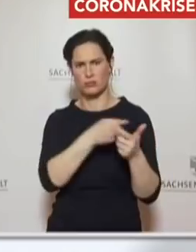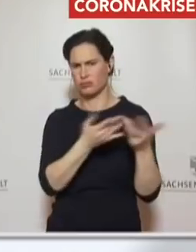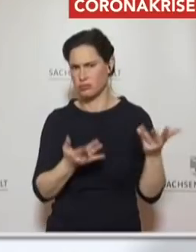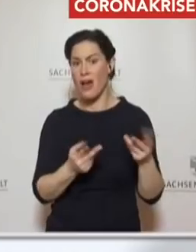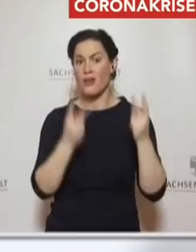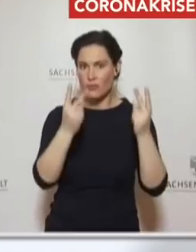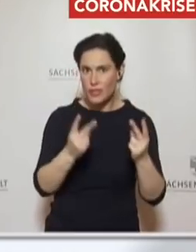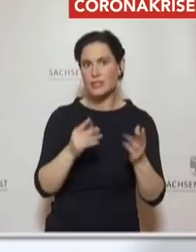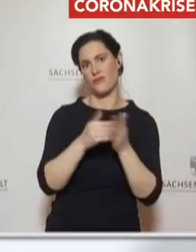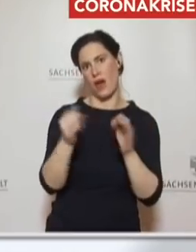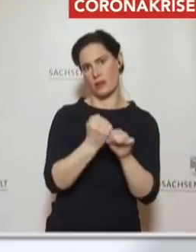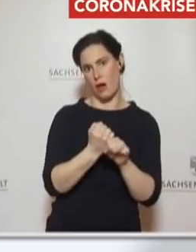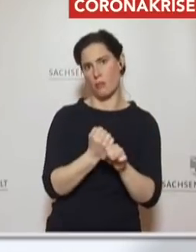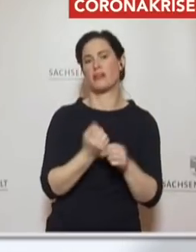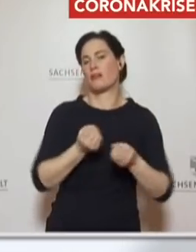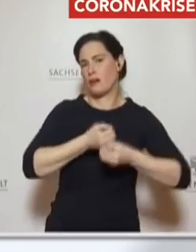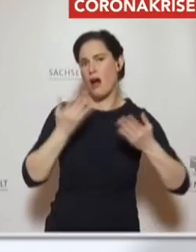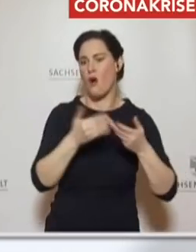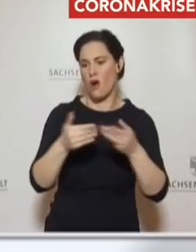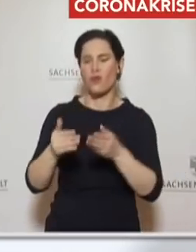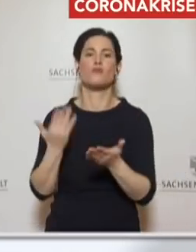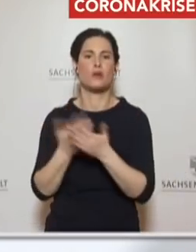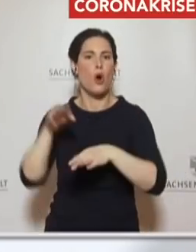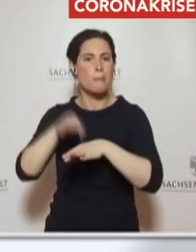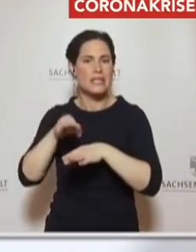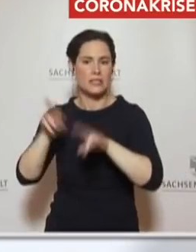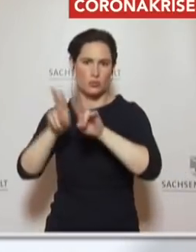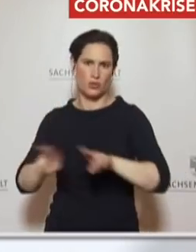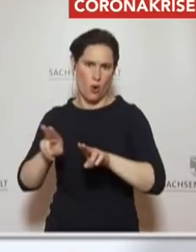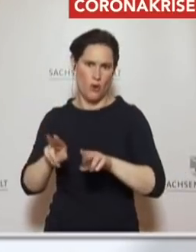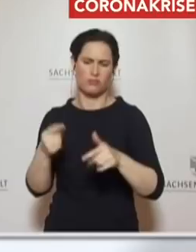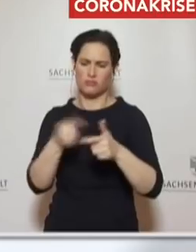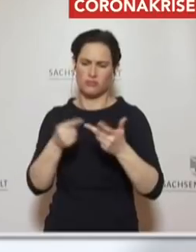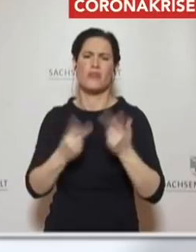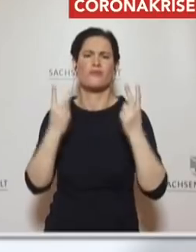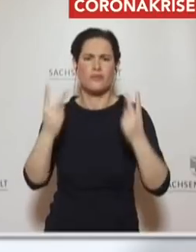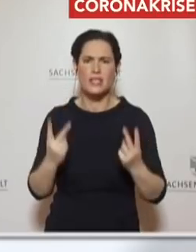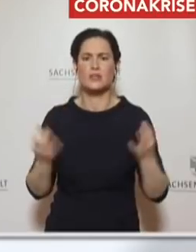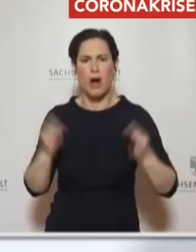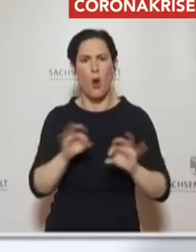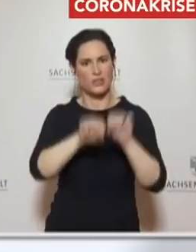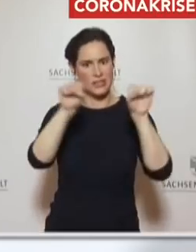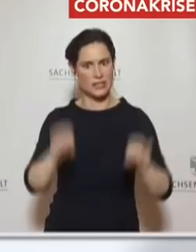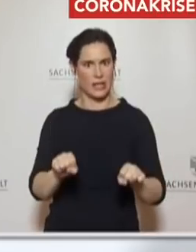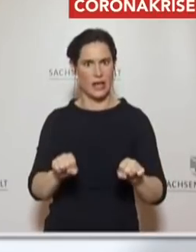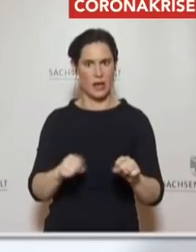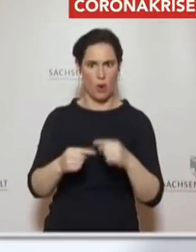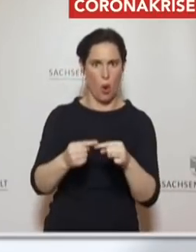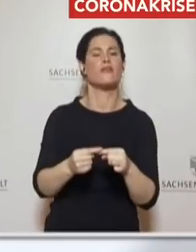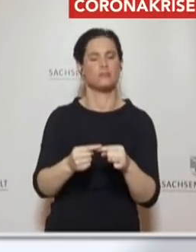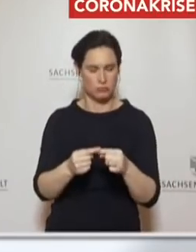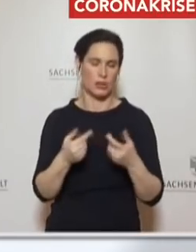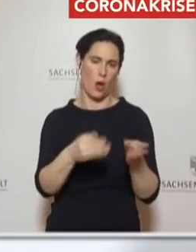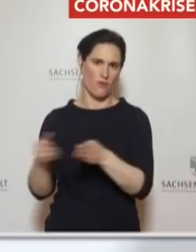fort, einschließlich medizinischer Betreuung und einer ganzen Reihe von anderen Leistungen. Und diese 5 Tage